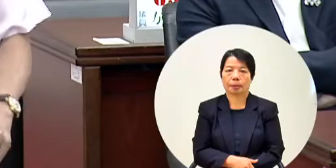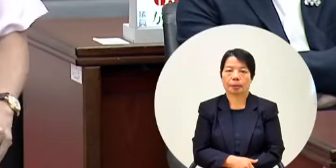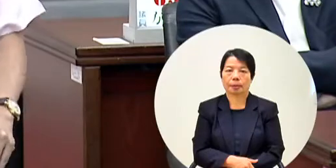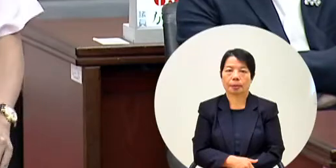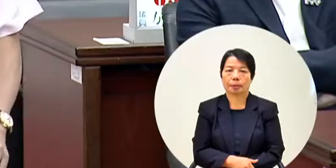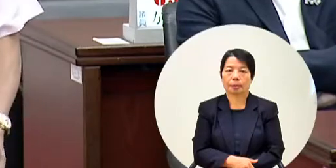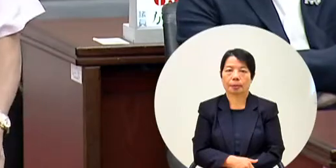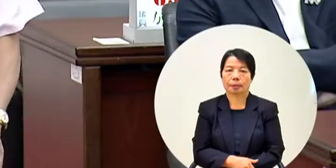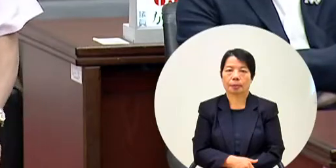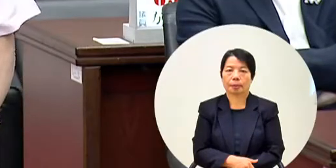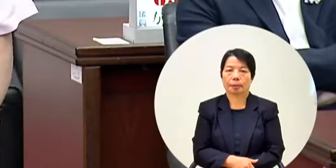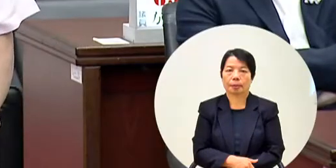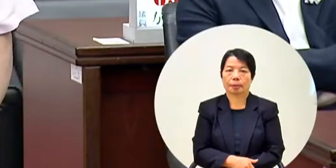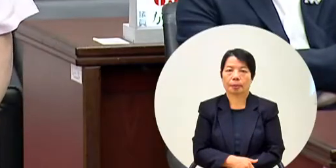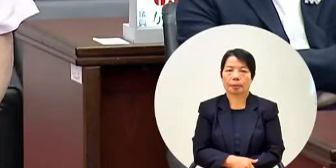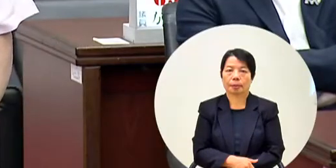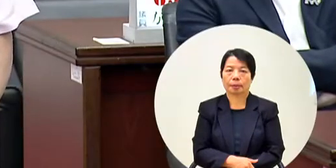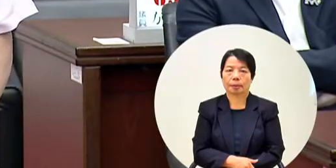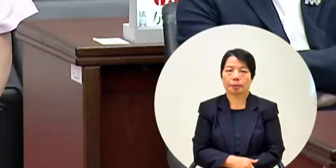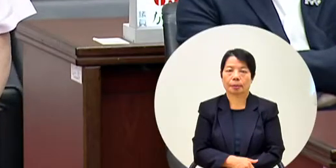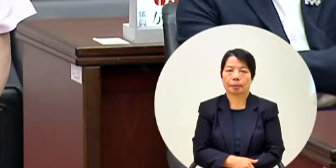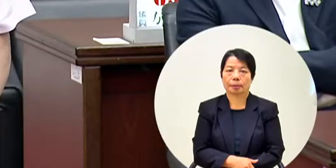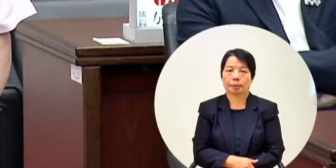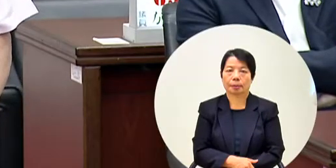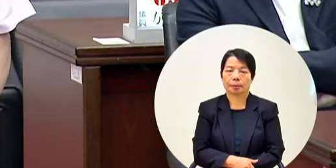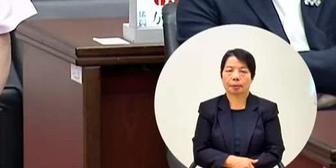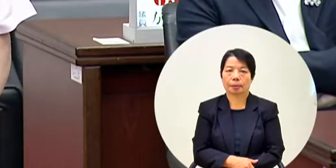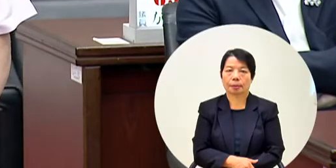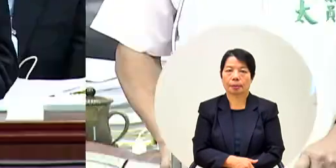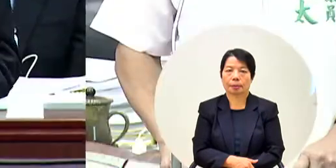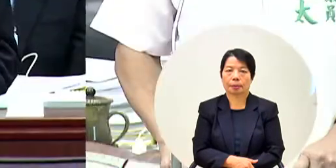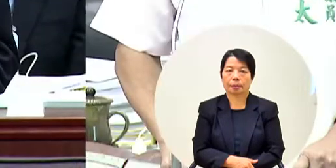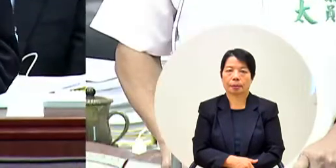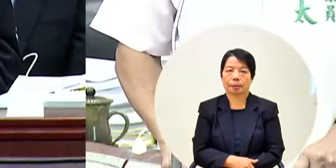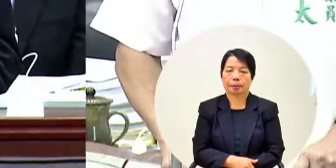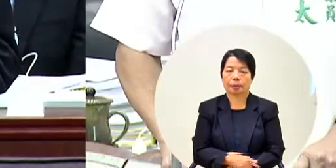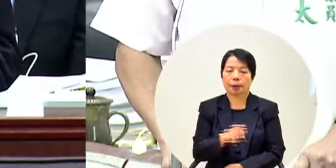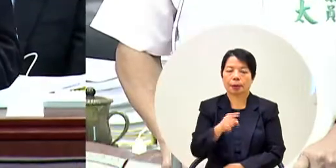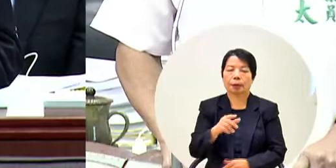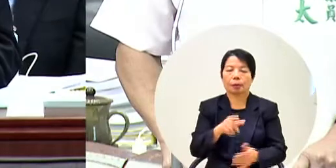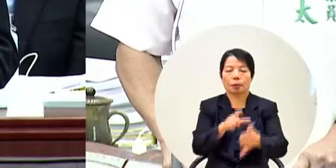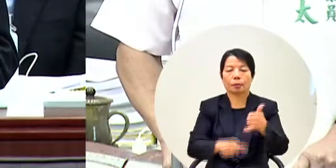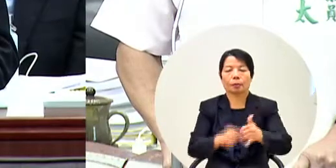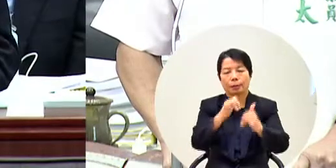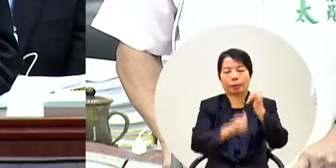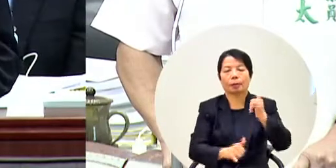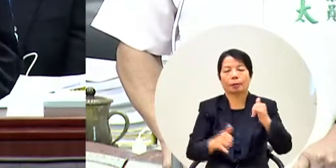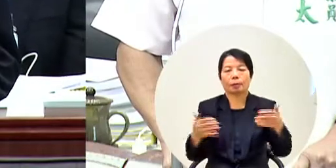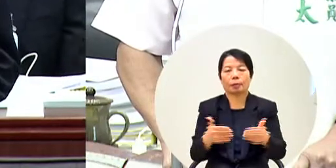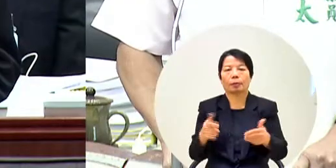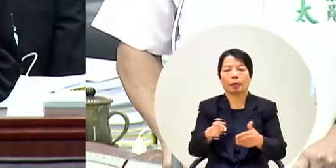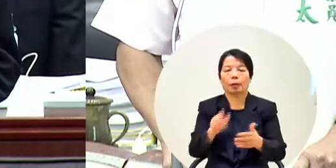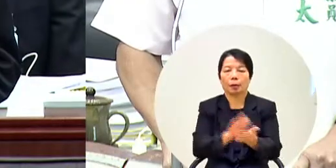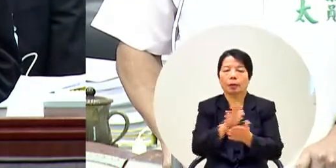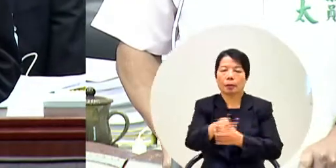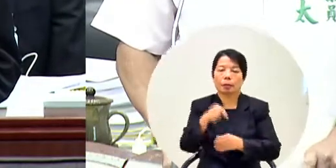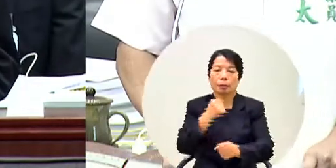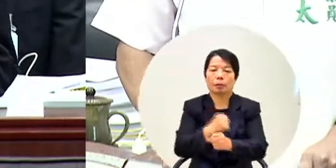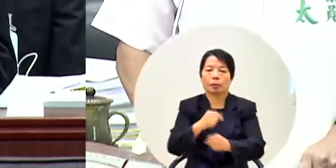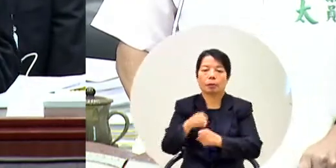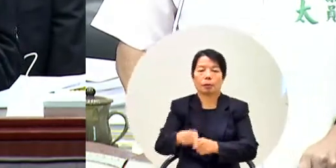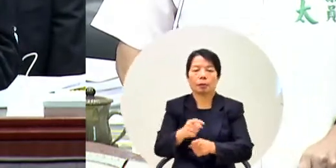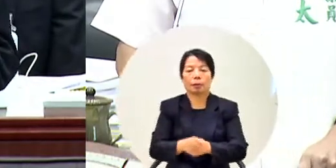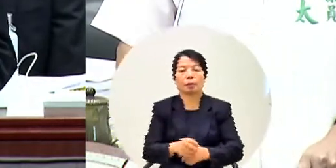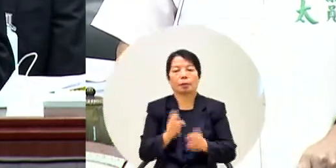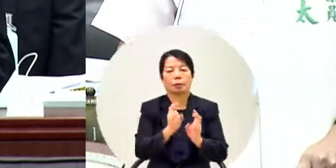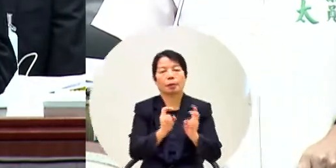议长，谢谢黄议员指教哈，这个是历史的问题啦哈。未来这是要做捷运啦哈，啊，